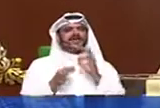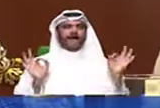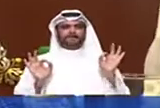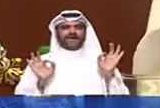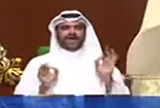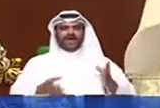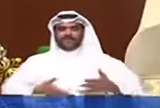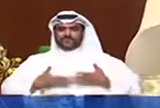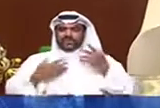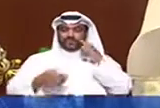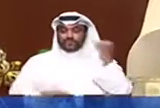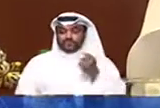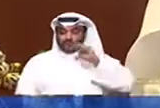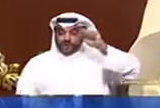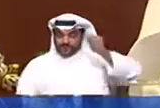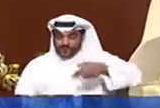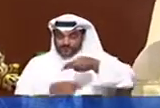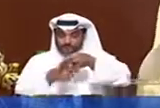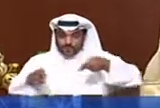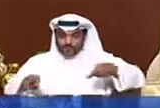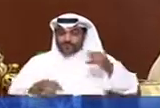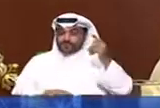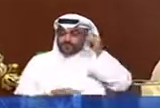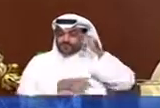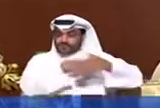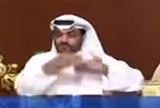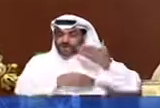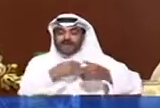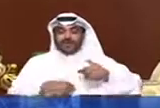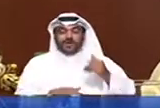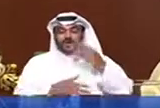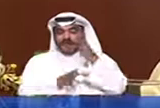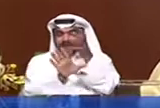وتعبر عن الهوية الوطنية وترسخ قيم الولاء